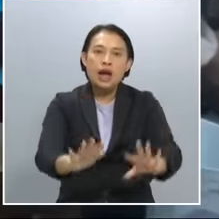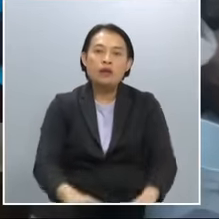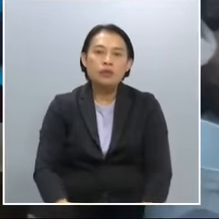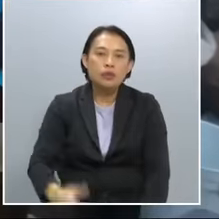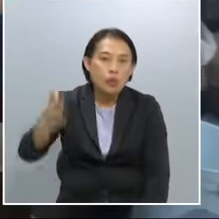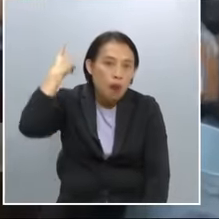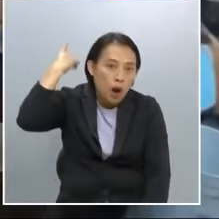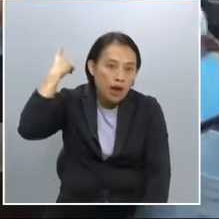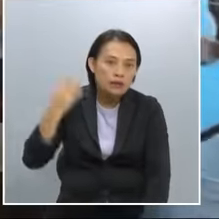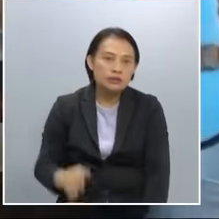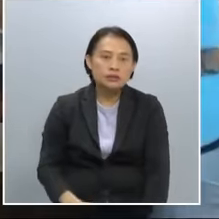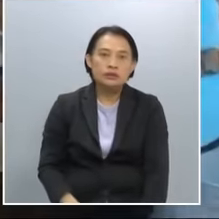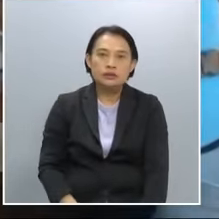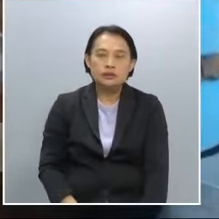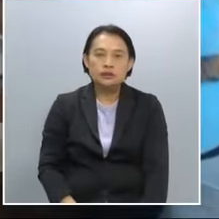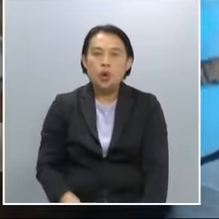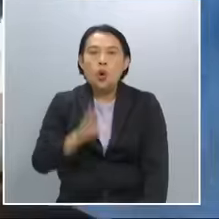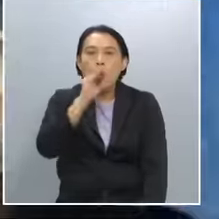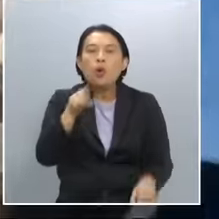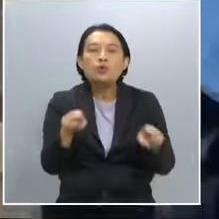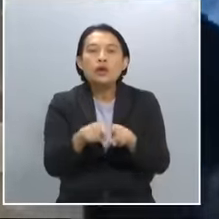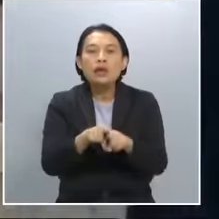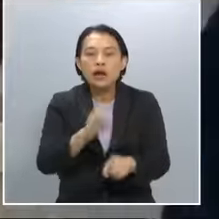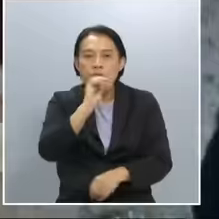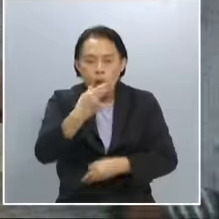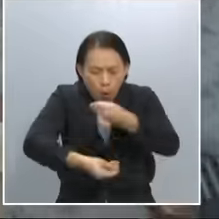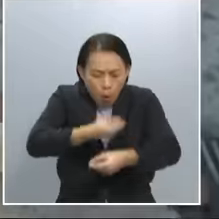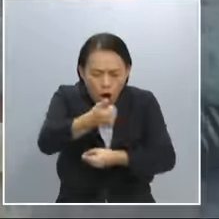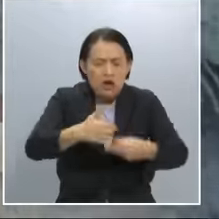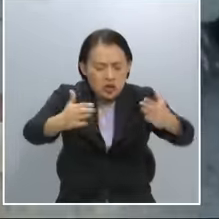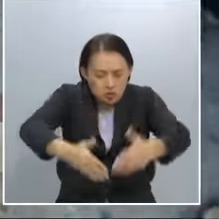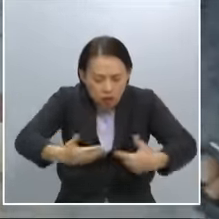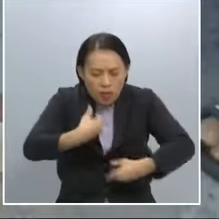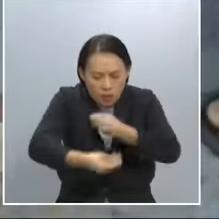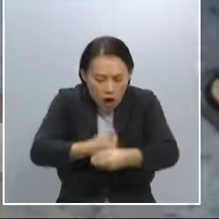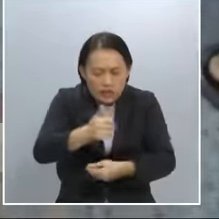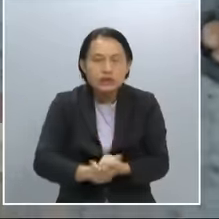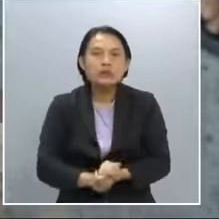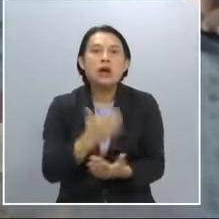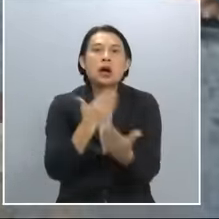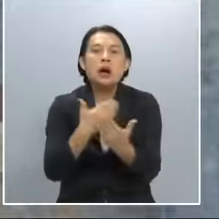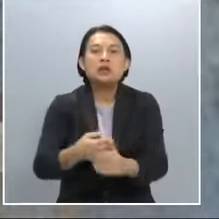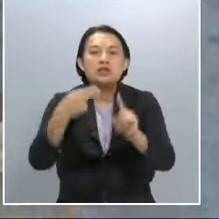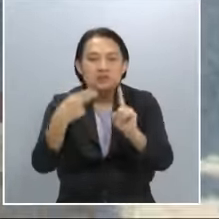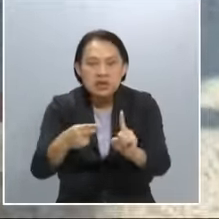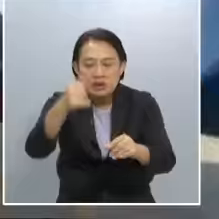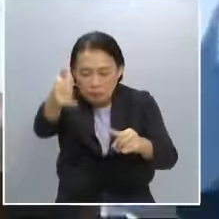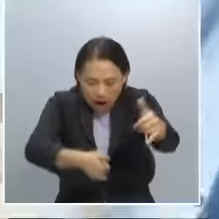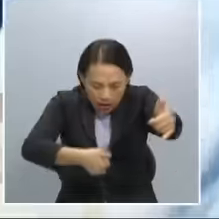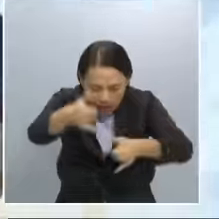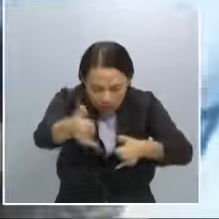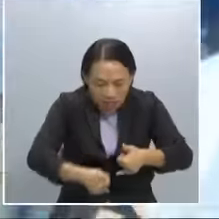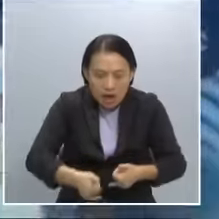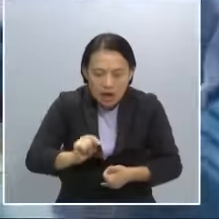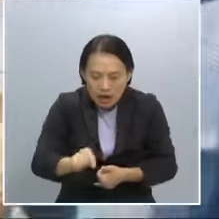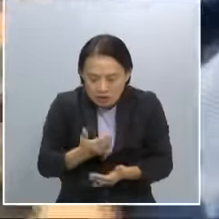านนี้บอกเป็นเสียงเดียวกันขายดีเพราะมีคนเอาเงินหมื่นพากันออกมาจับจ่ายซื้อของกันจน